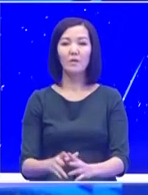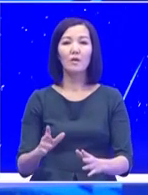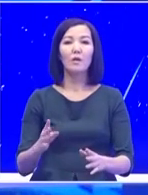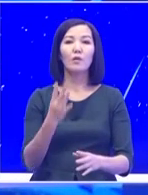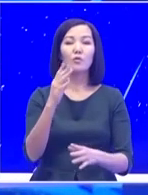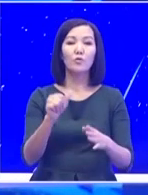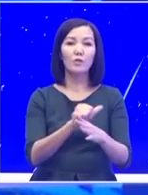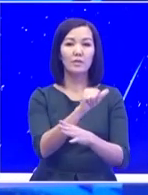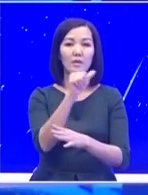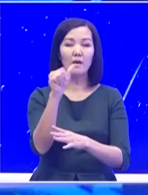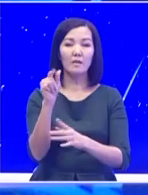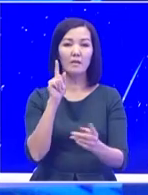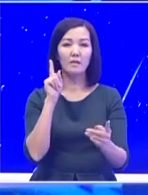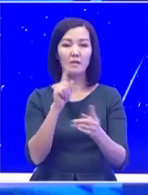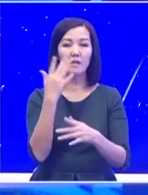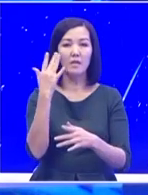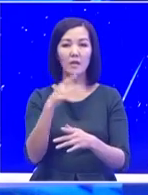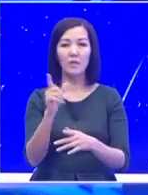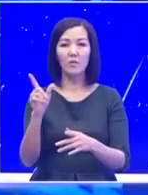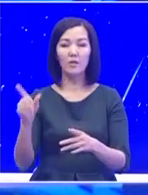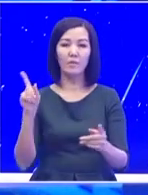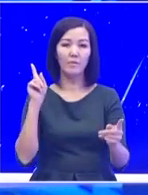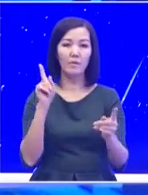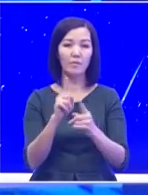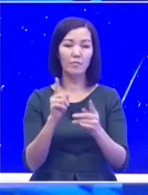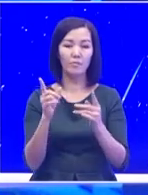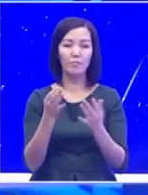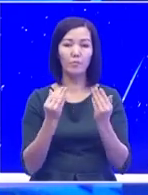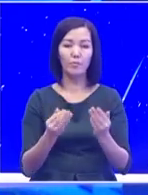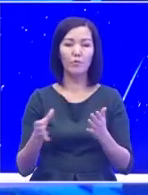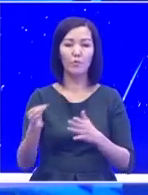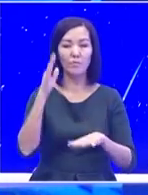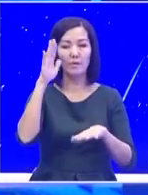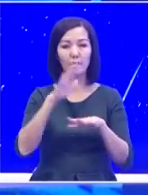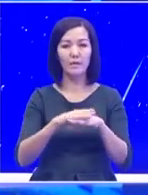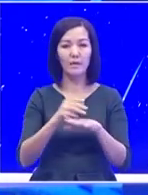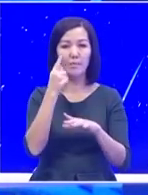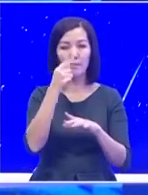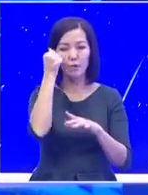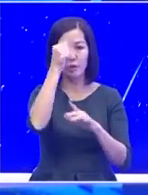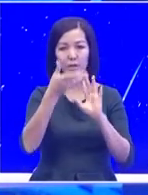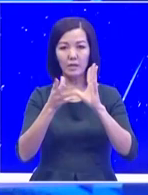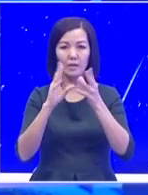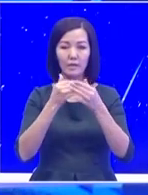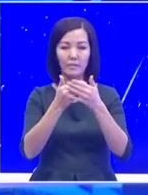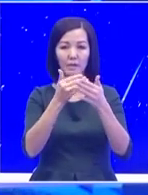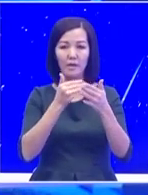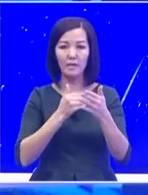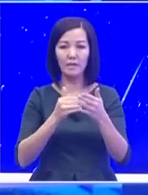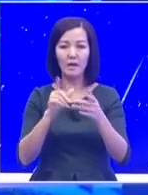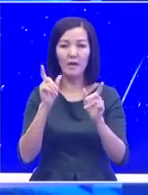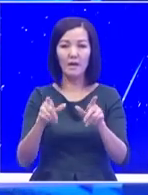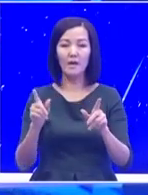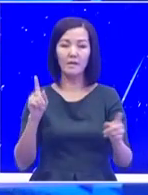Үзіліссіз 4 сағат 50 шақты адам. Бүгін облыс әкімі Амандық Баталов жылдық есеп беру алдында қоғамдық қабылда өткізді. Аудан қаладан